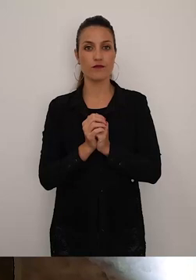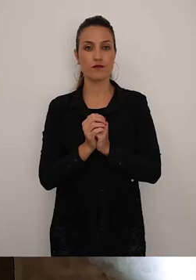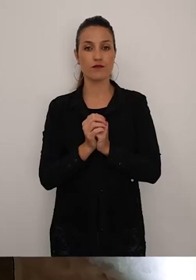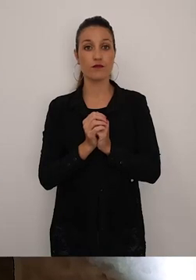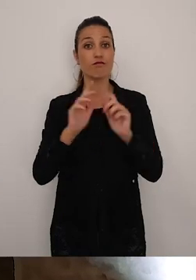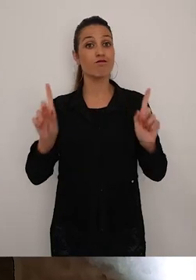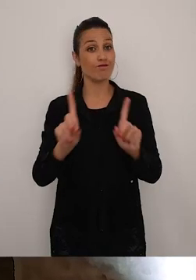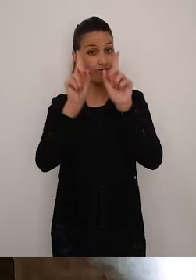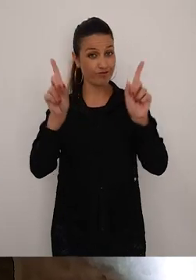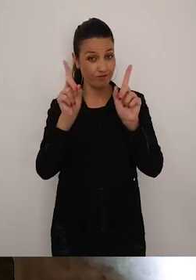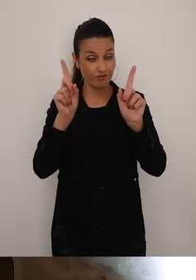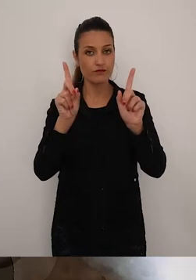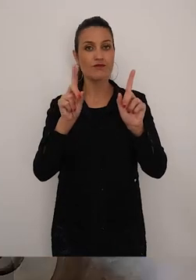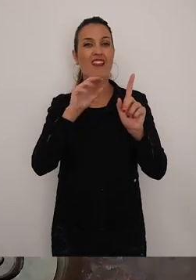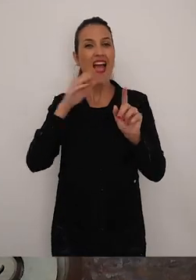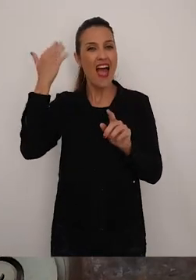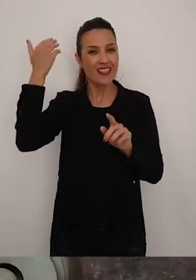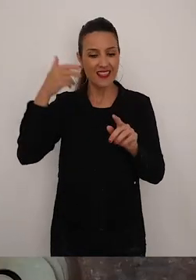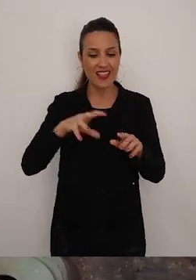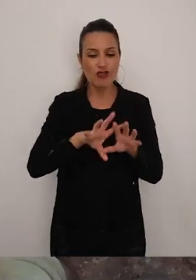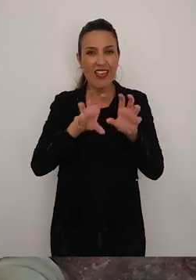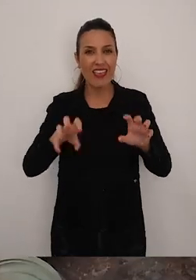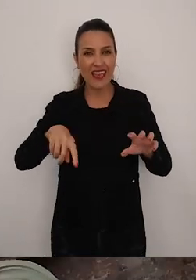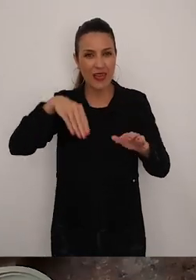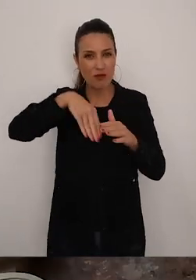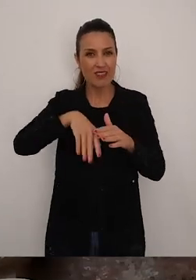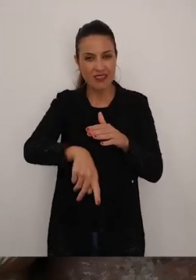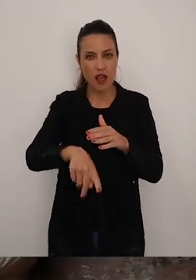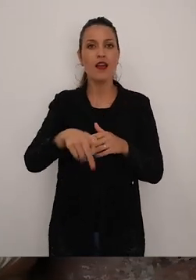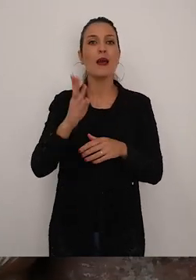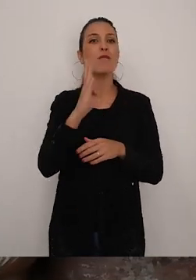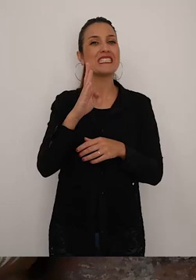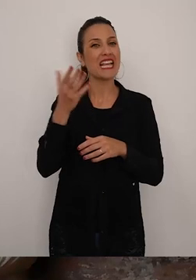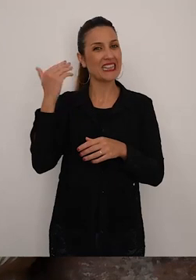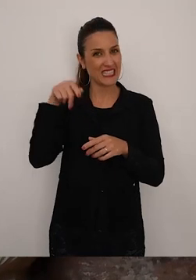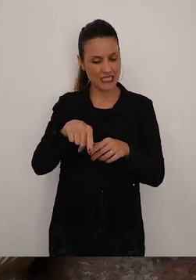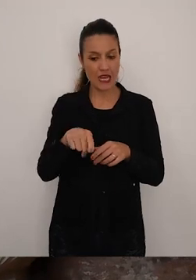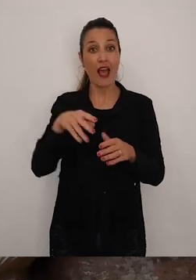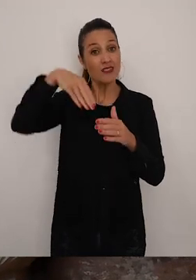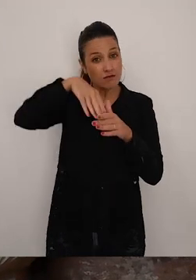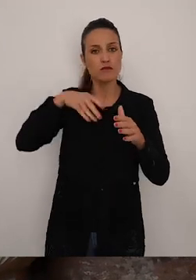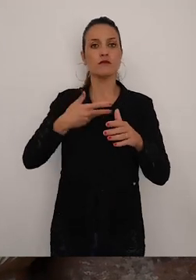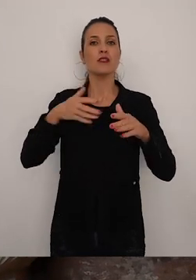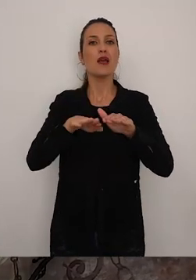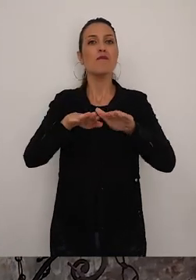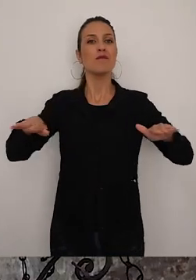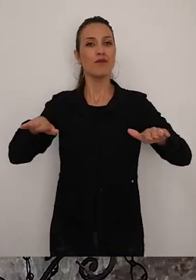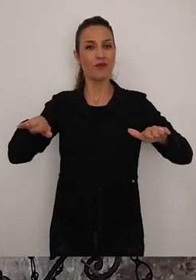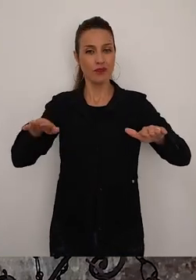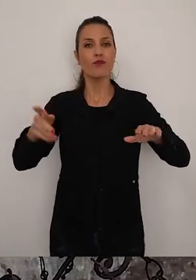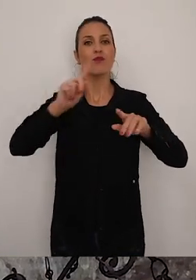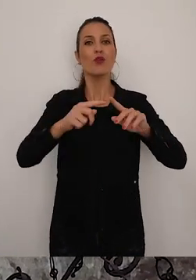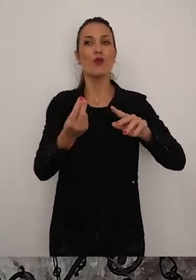Il tempio sorge su un'antica cripta bizantina, nella quale è eretto un altare recante un antico affresco della Madonna